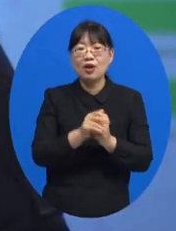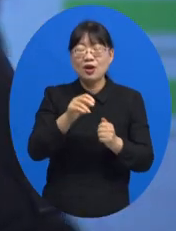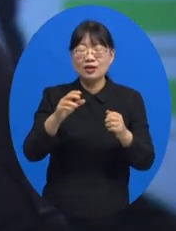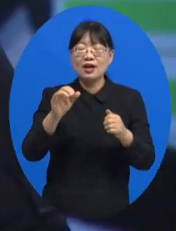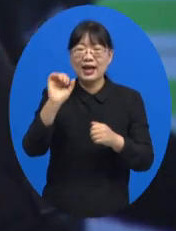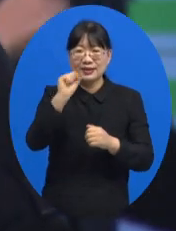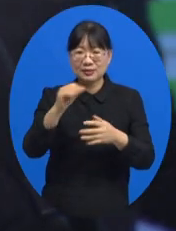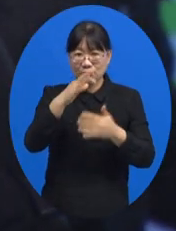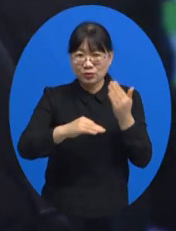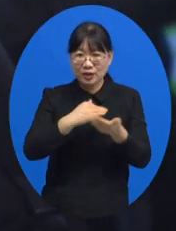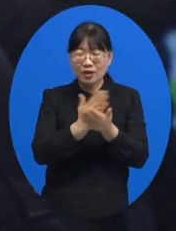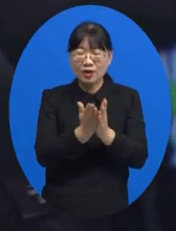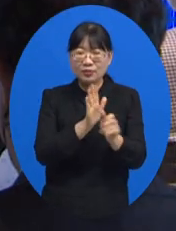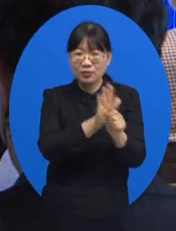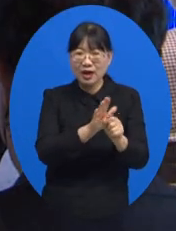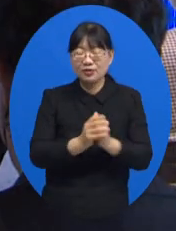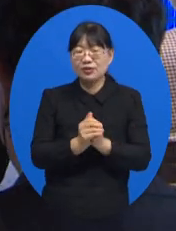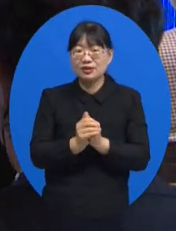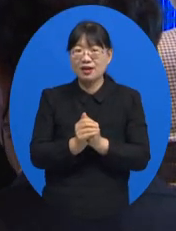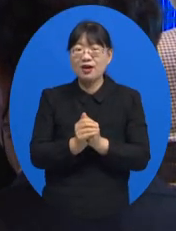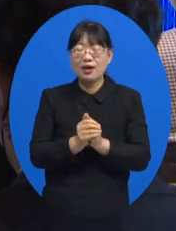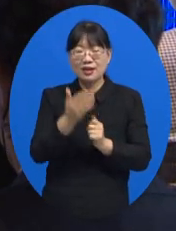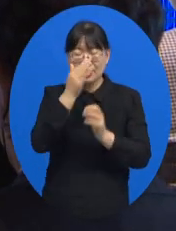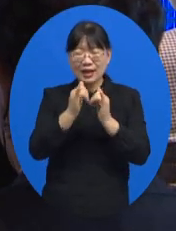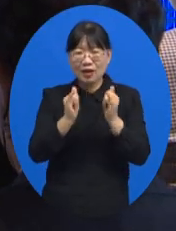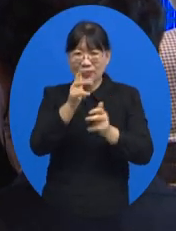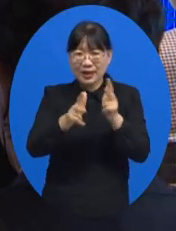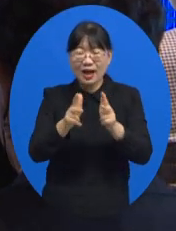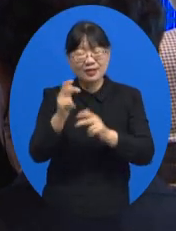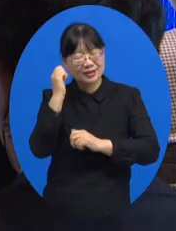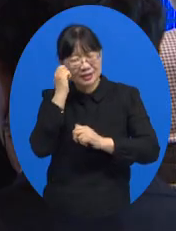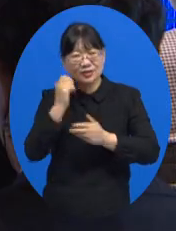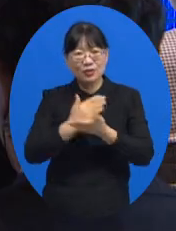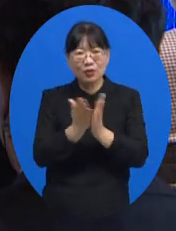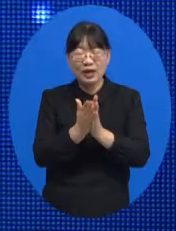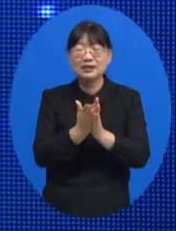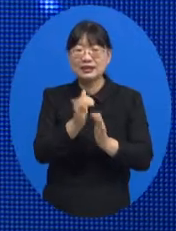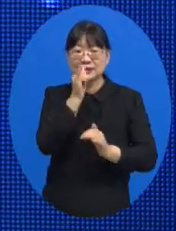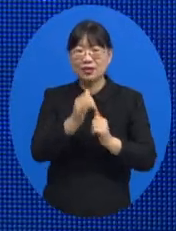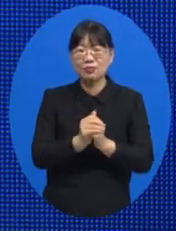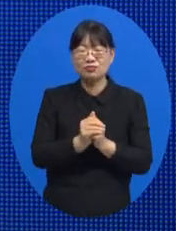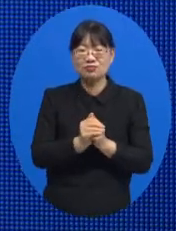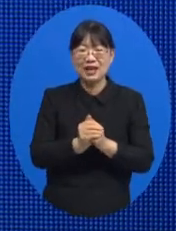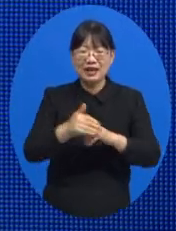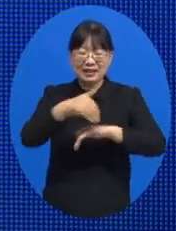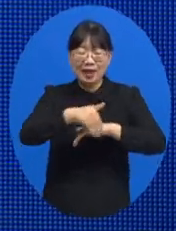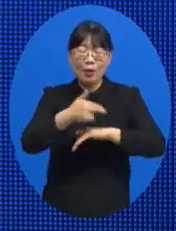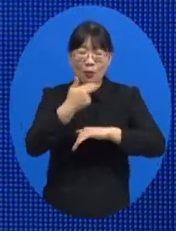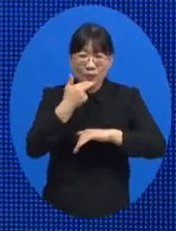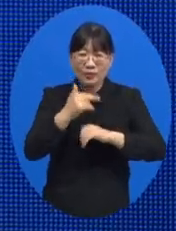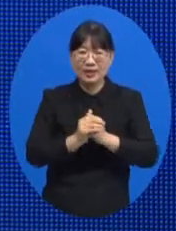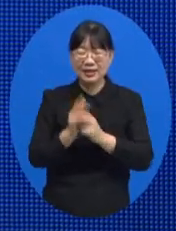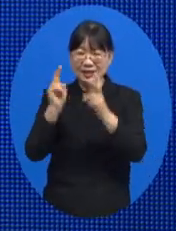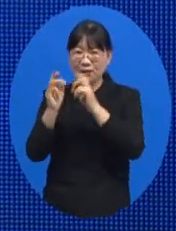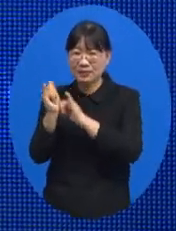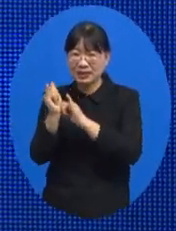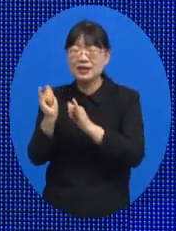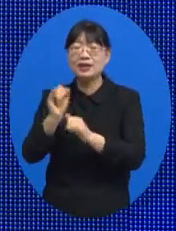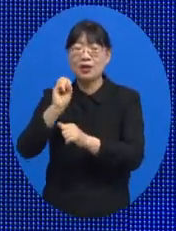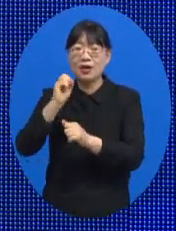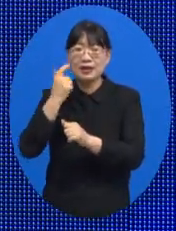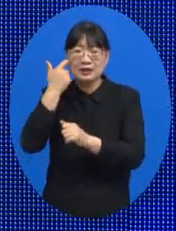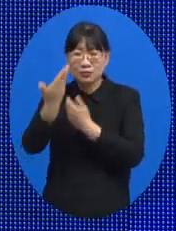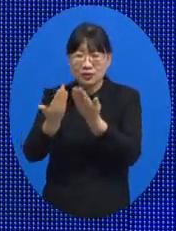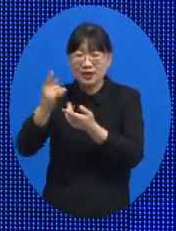청년기숙사 건립 등에 대한 권위등도 있었습니다 짜여진 각본 없이 기업이 이야기하면 지사가 그 자리에서